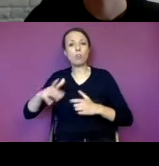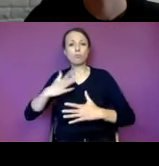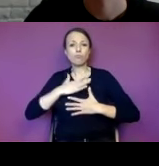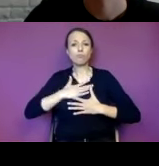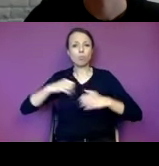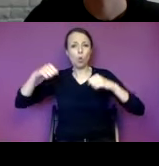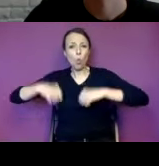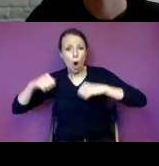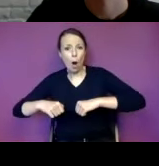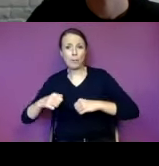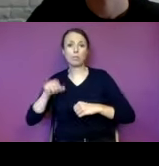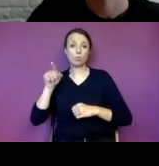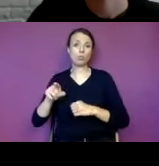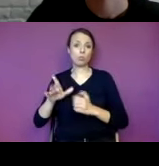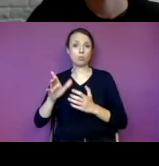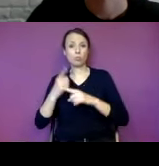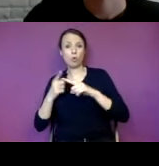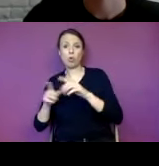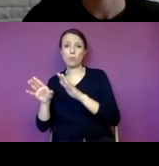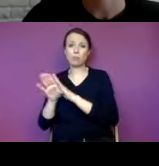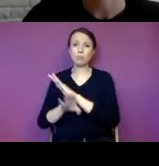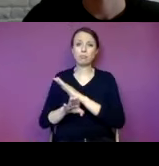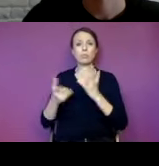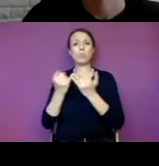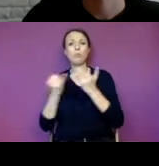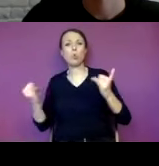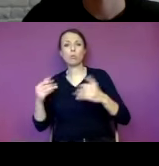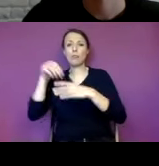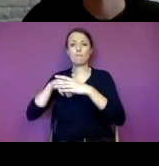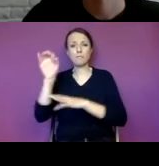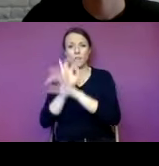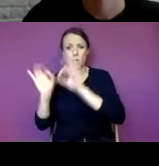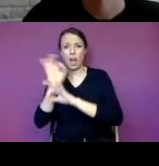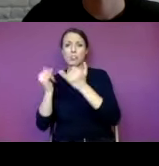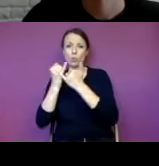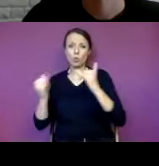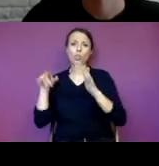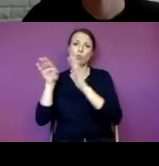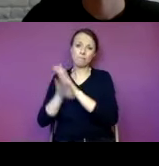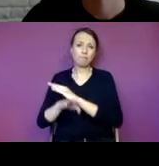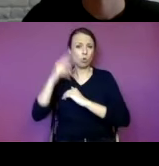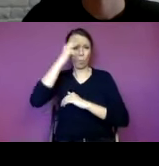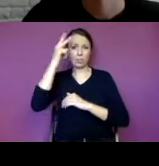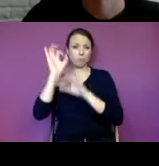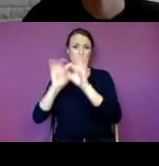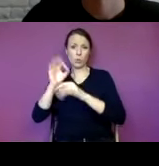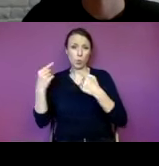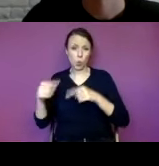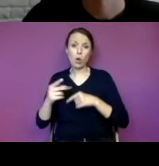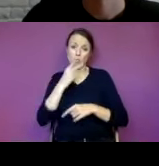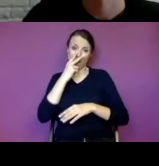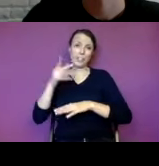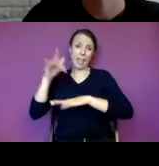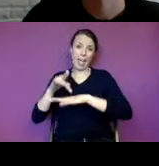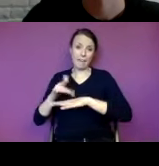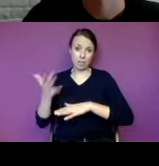pomijane w kategoriach, prawda, inwestycji. No i to te efekty no, ciągle jeszcze odczuwamy, natomiast no,